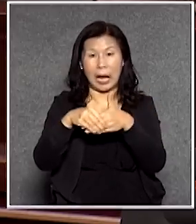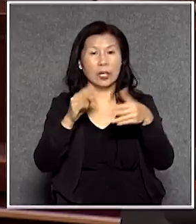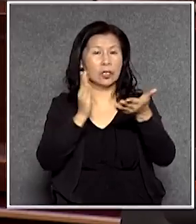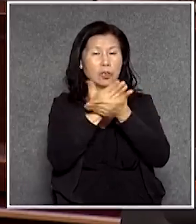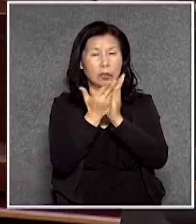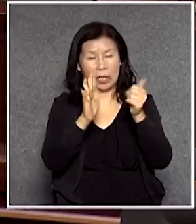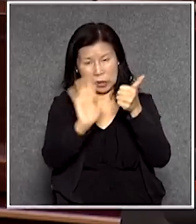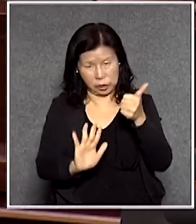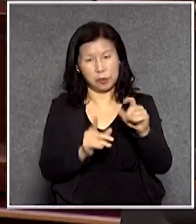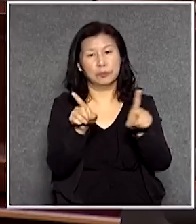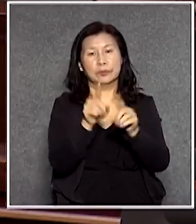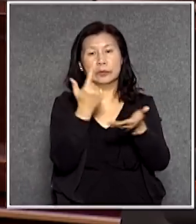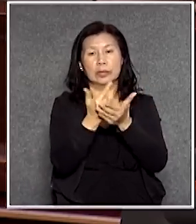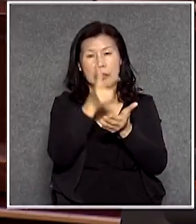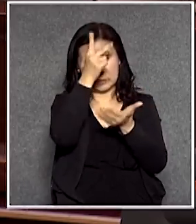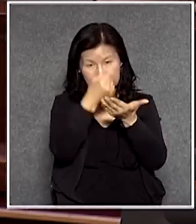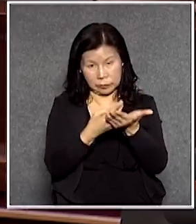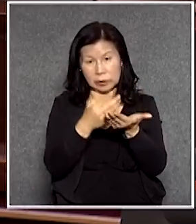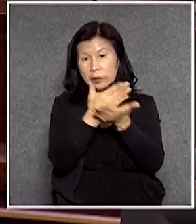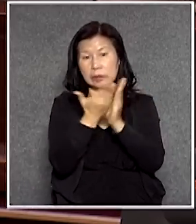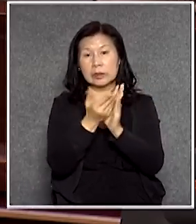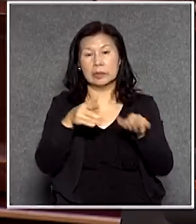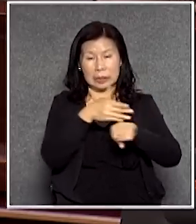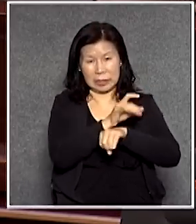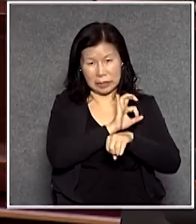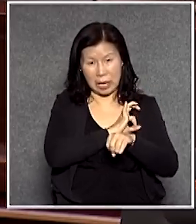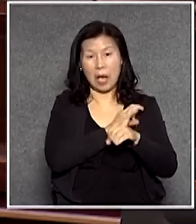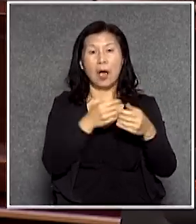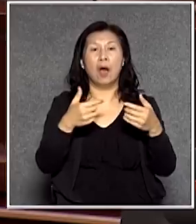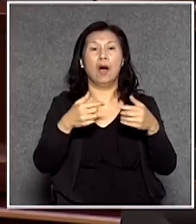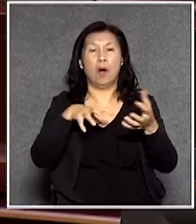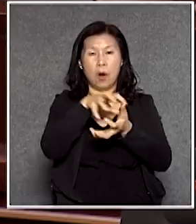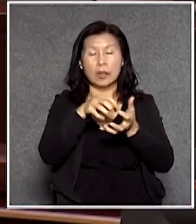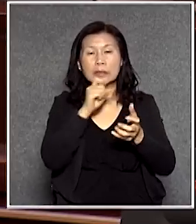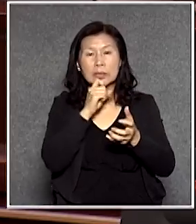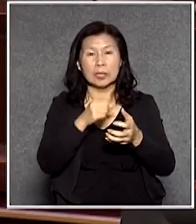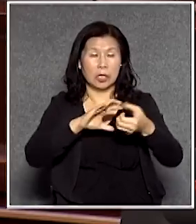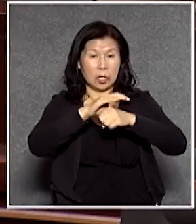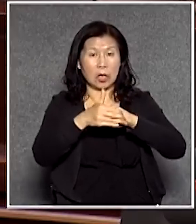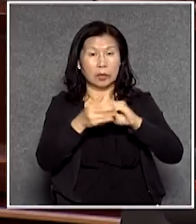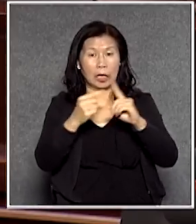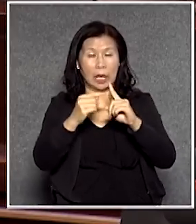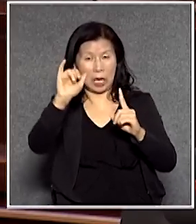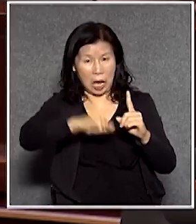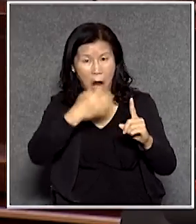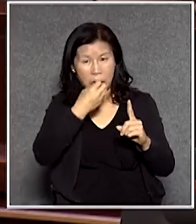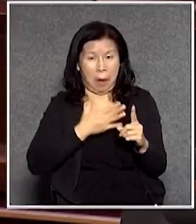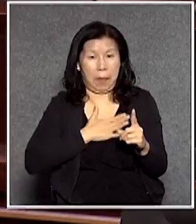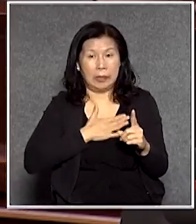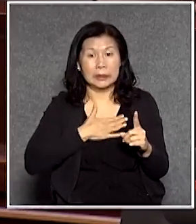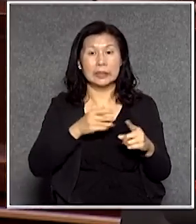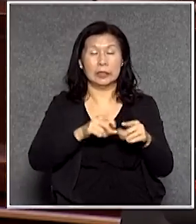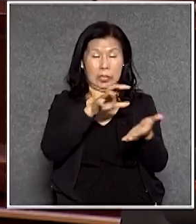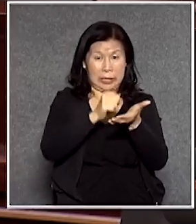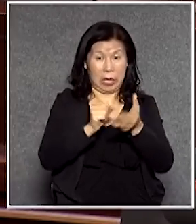因。政治不稳定，社会动乱，就会令国际投资者和人才却步。一场的占领